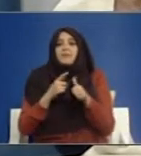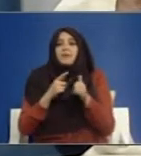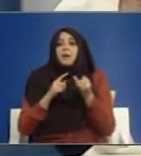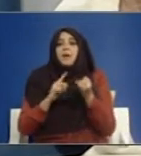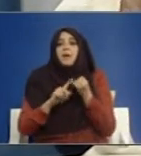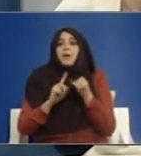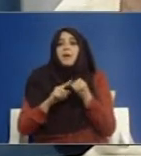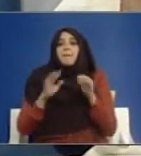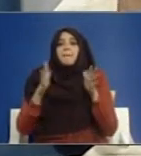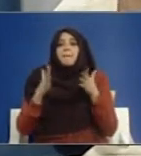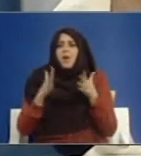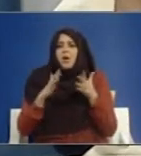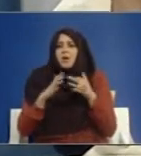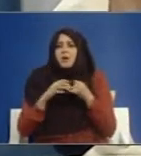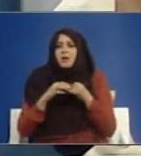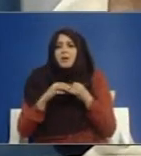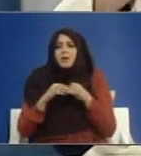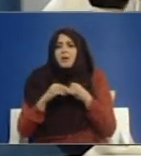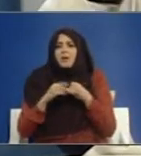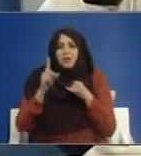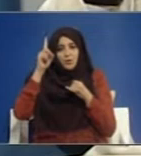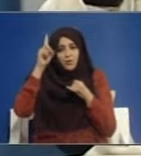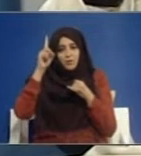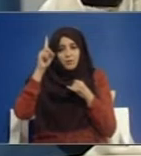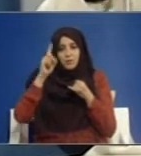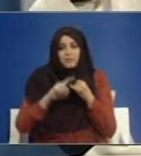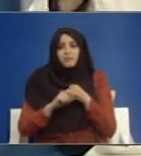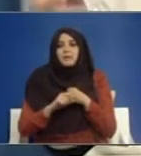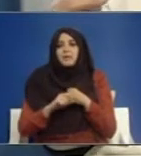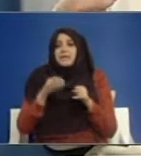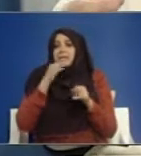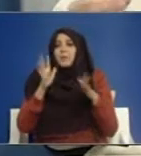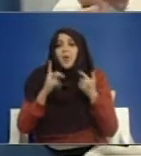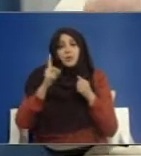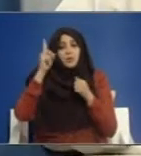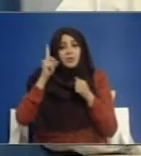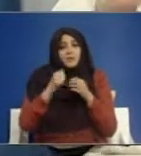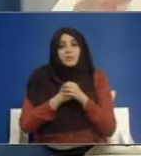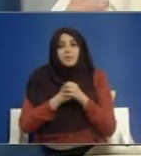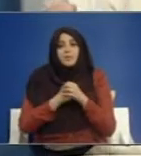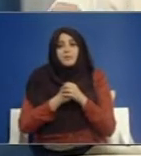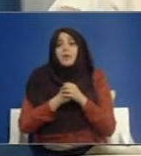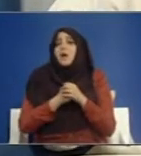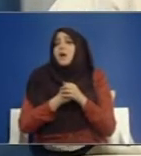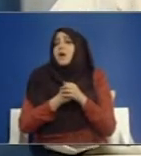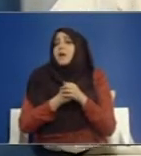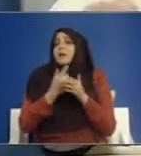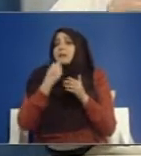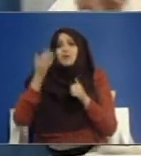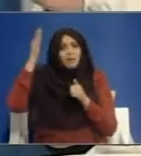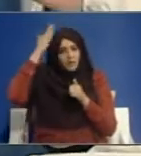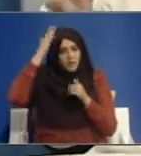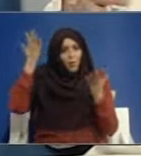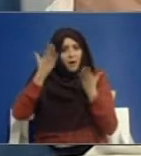الخوف من الجليل اللي هو الله، اللي هو الله. وسيدنا رسول الله صلى الله عليه وسلم يقول رأس الحكمة مخافة الله،